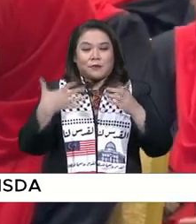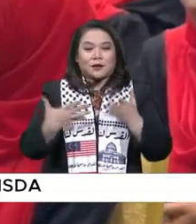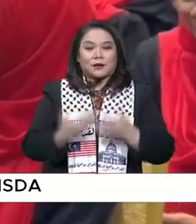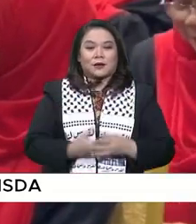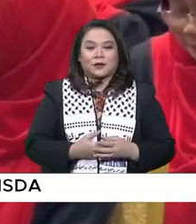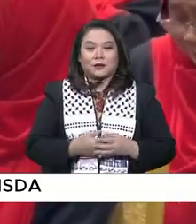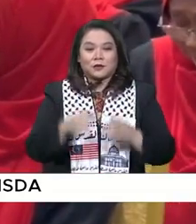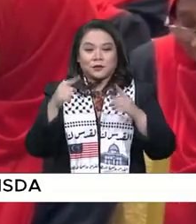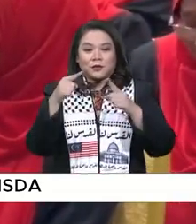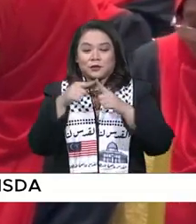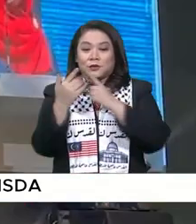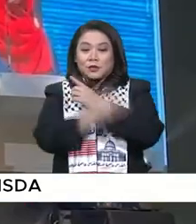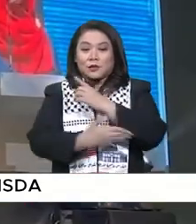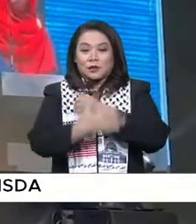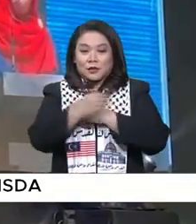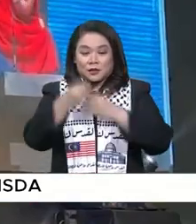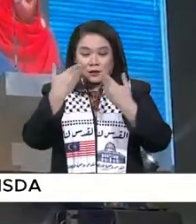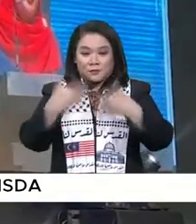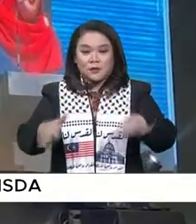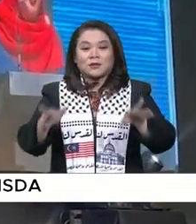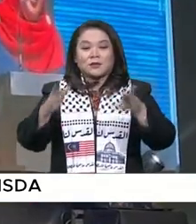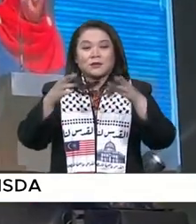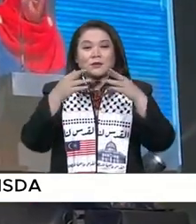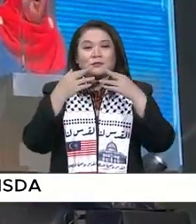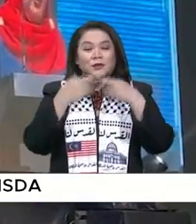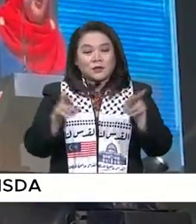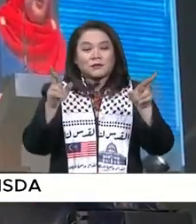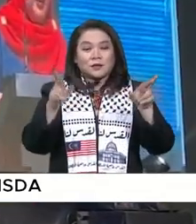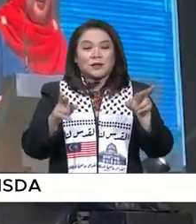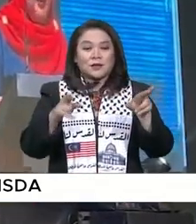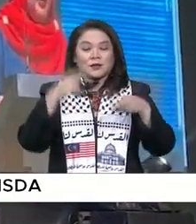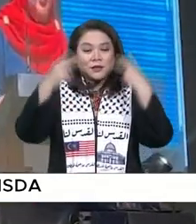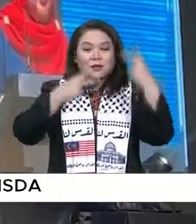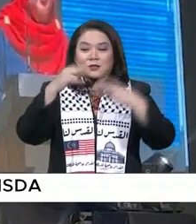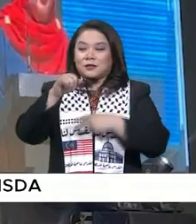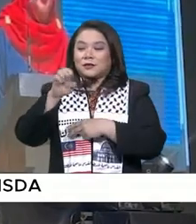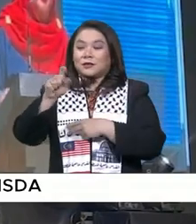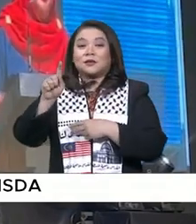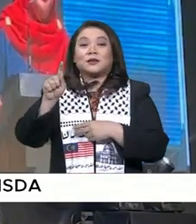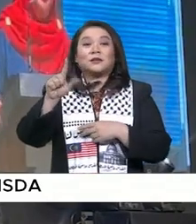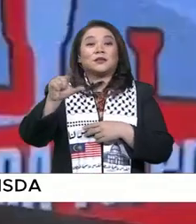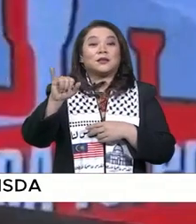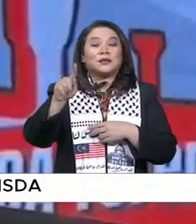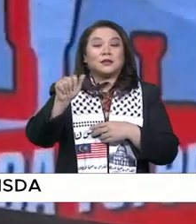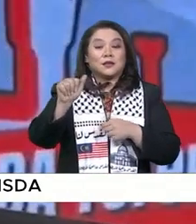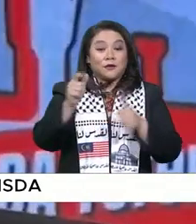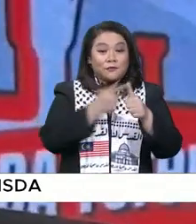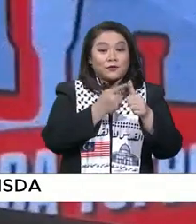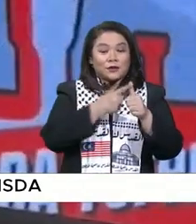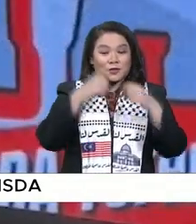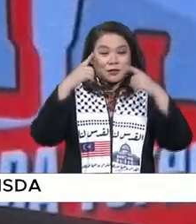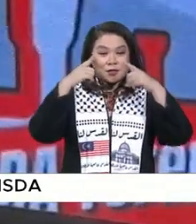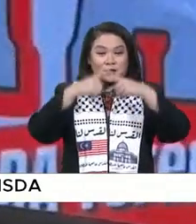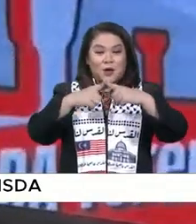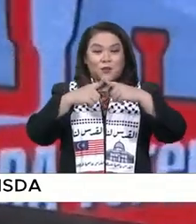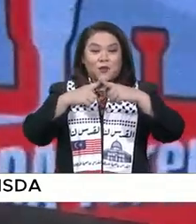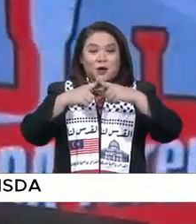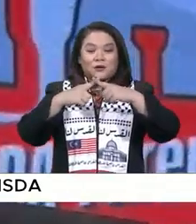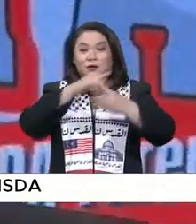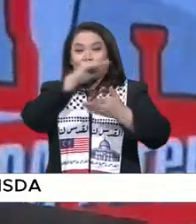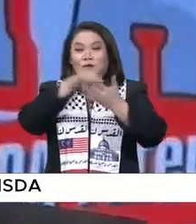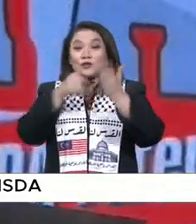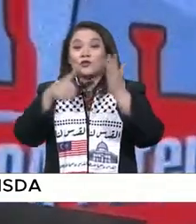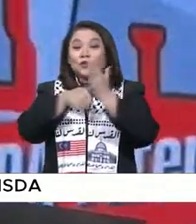keusahawanan. Lepas kata demikian selepas melancarkan program Jelajah Jelita RISDA siri pertama di Dewan Serbaguna di sebuah pusat beli